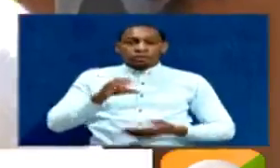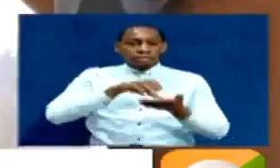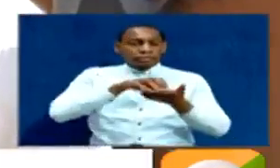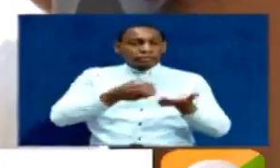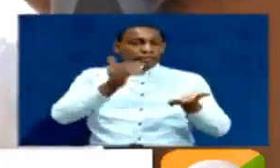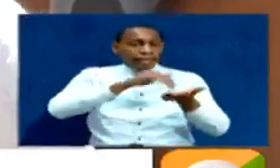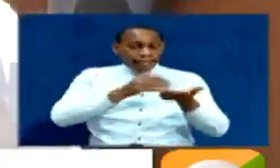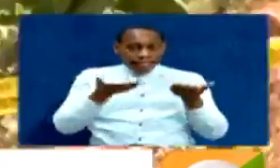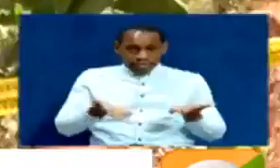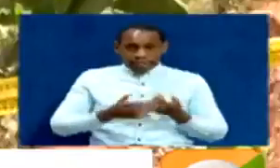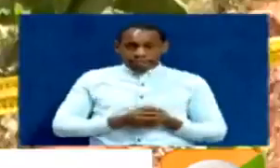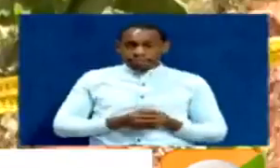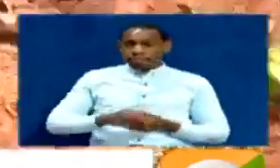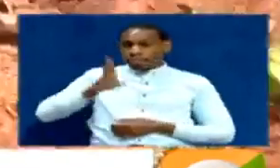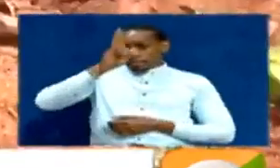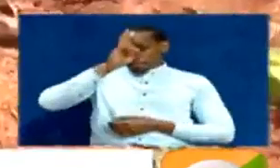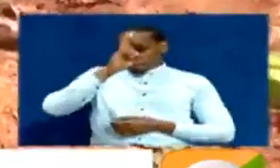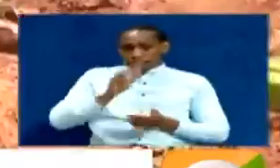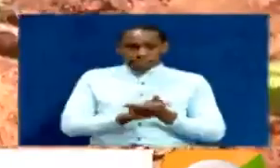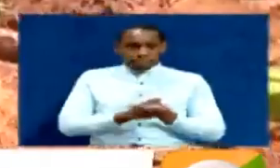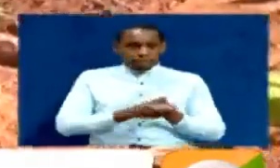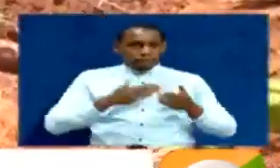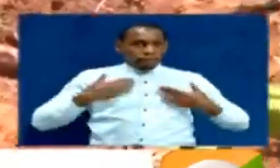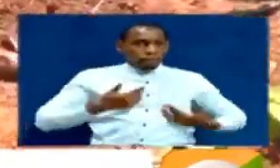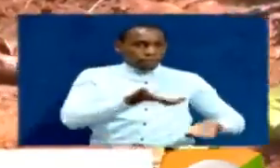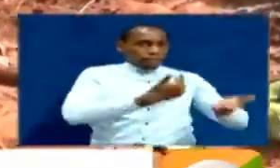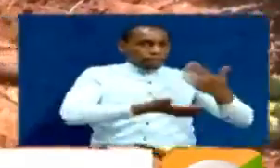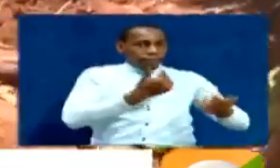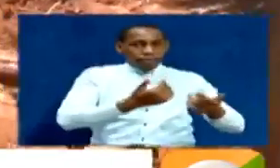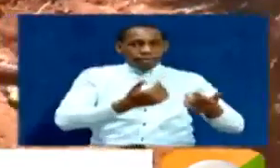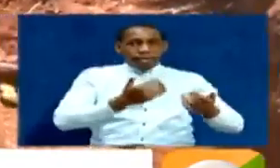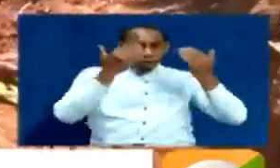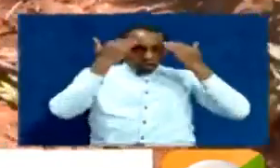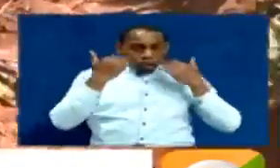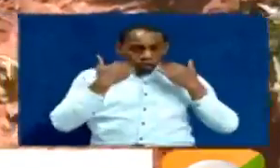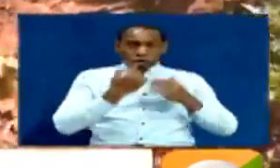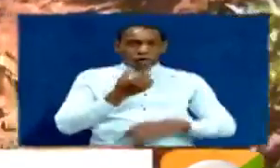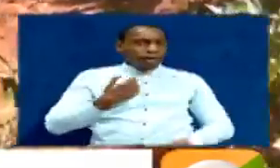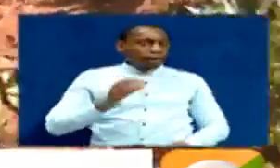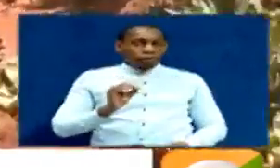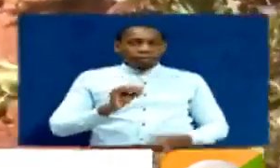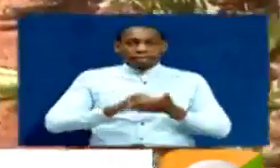kitendo tena hapa kwetu. Police could not, however, exhume the body in the absence of a court order,